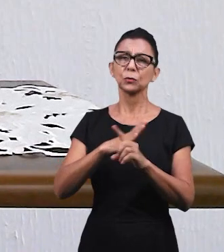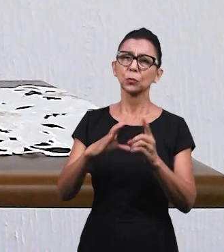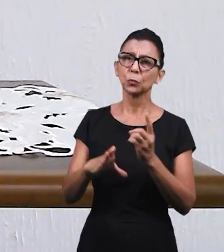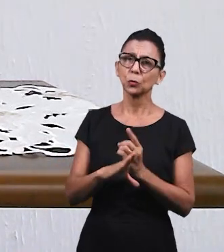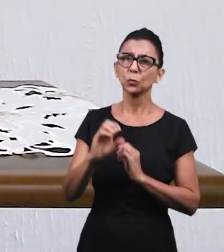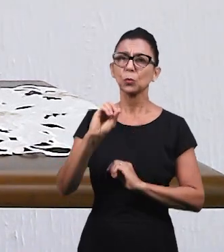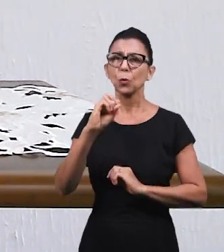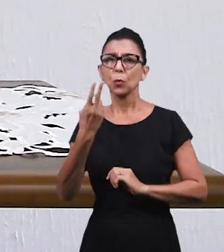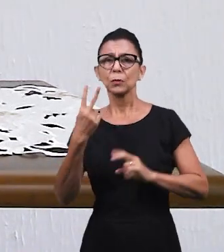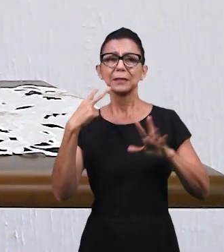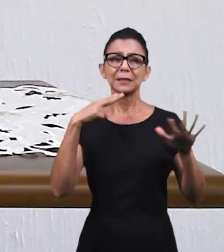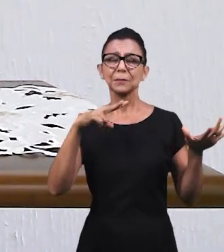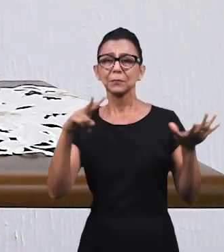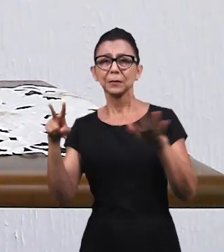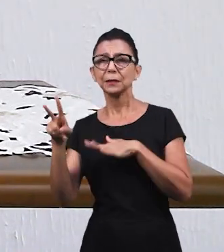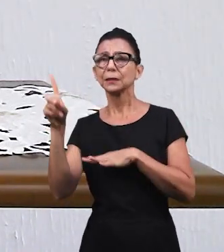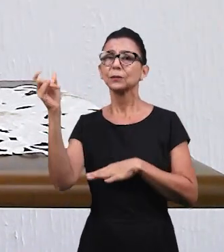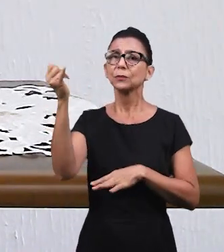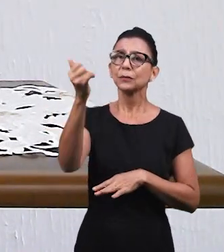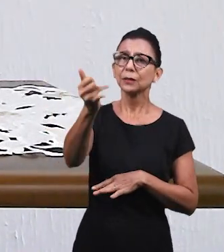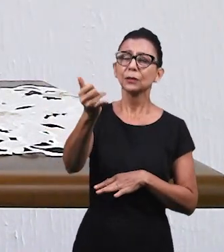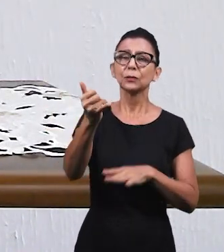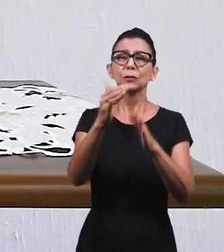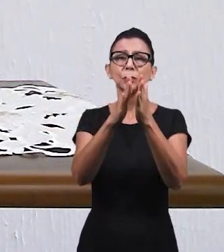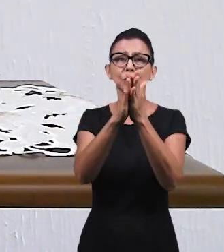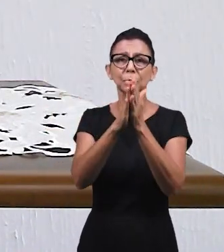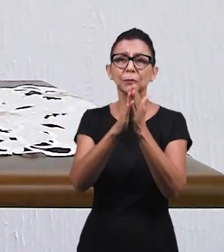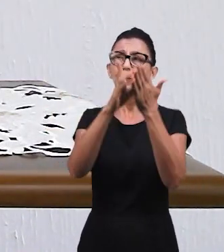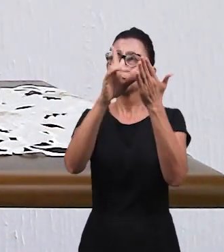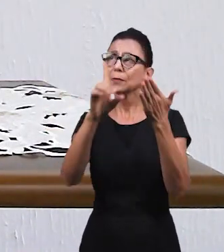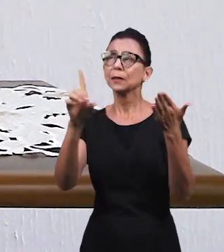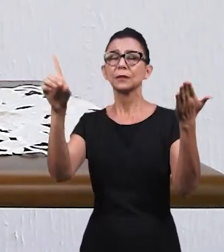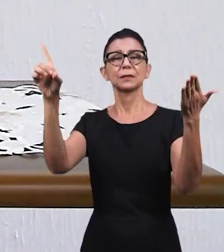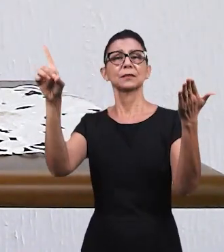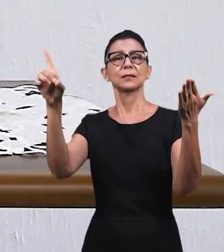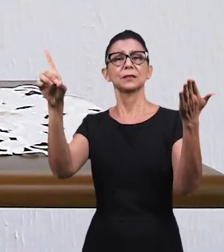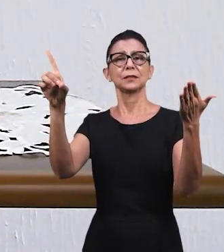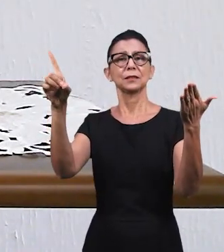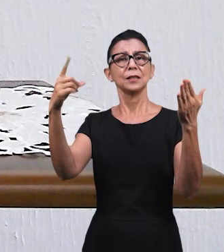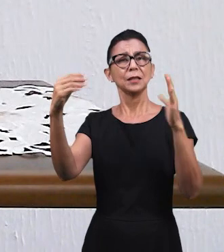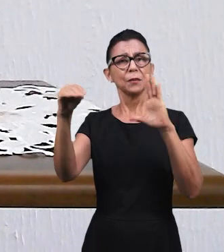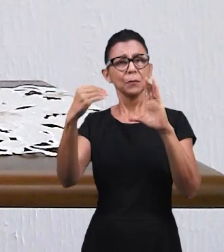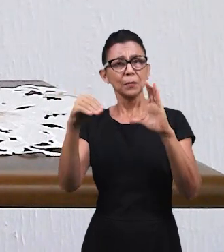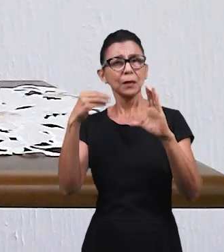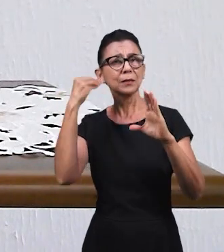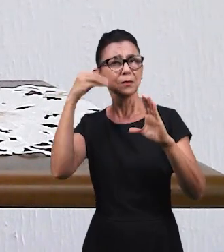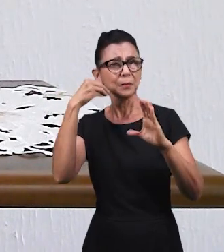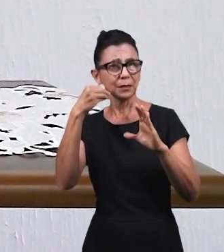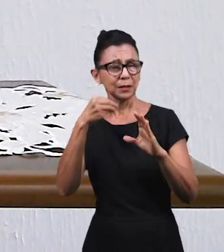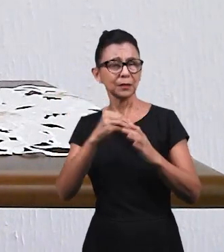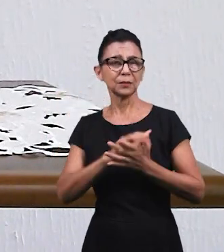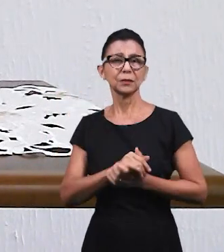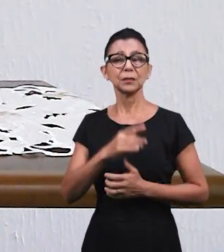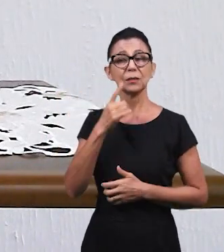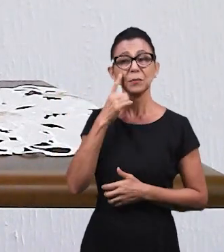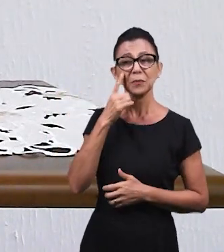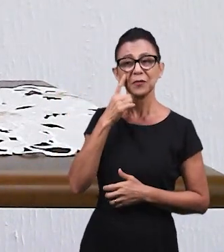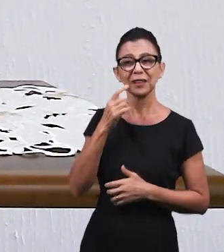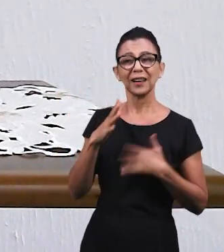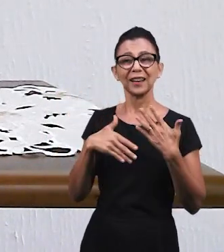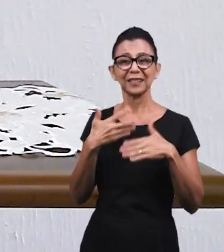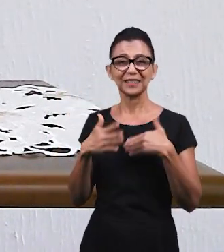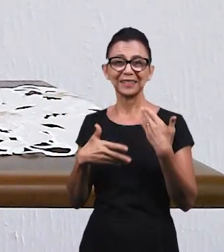переживанием, ваш опыт, который вы имели, как Бог проговорил к вам, какой опыт вы имели в течение этой недели. На этом